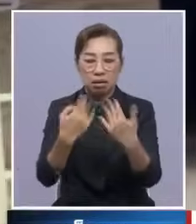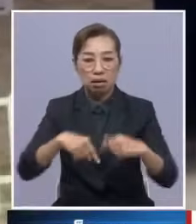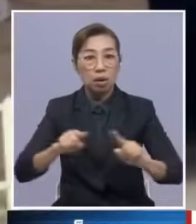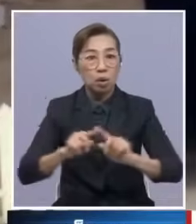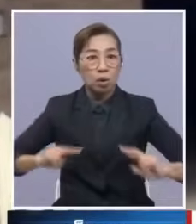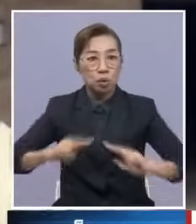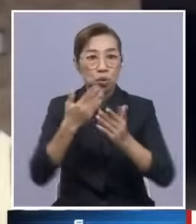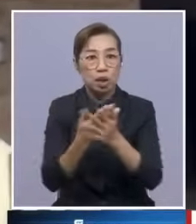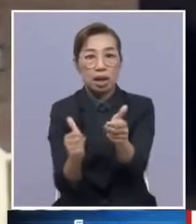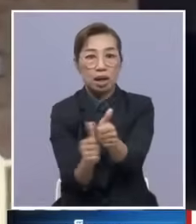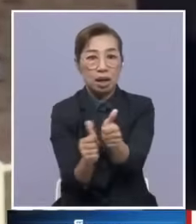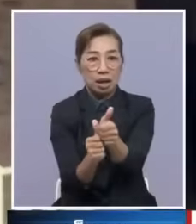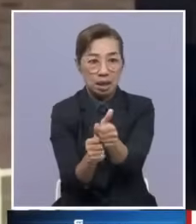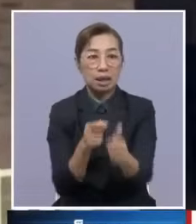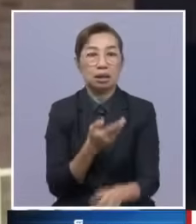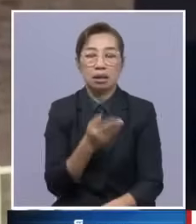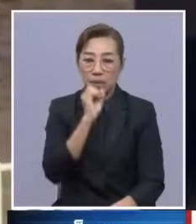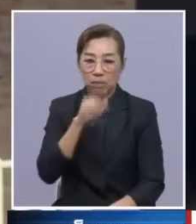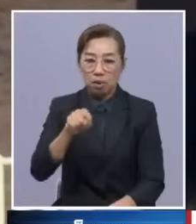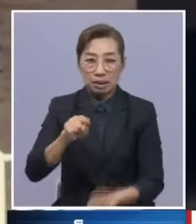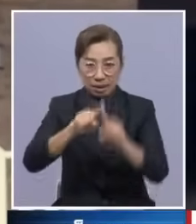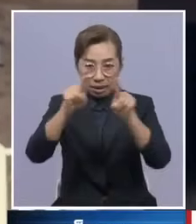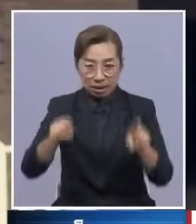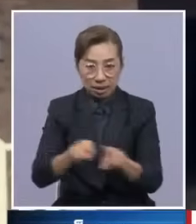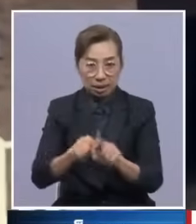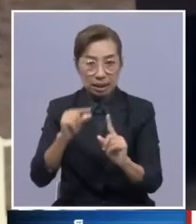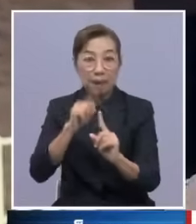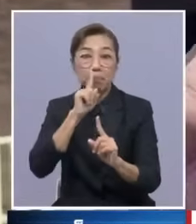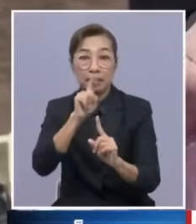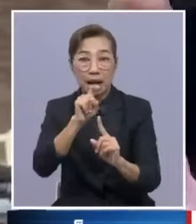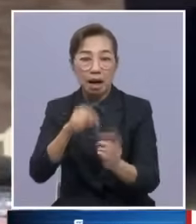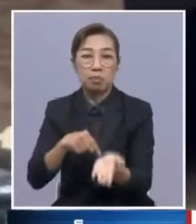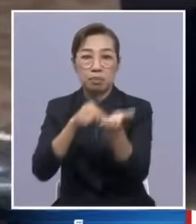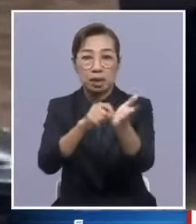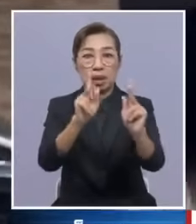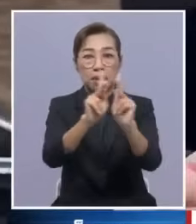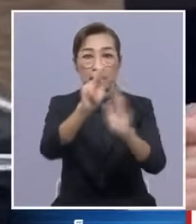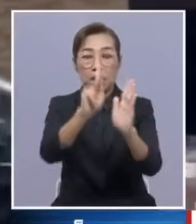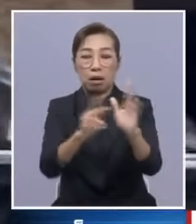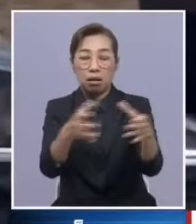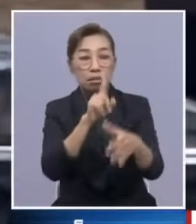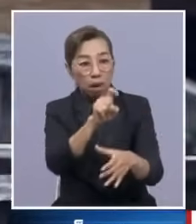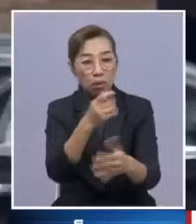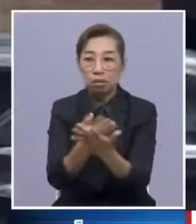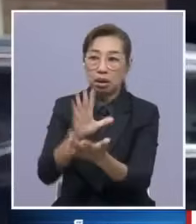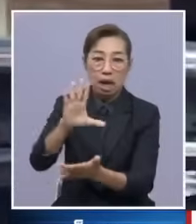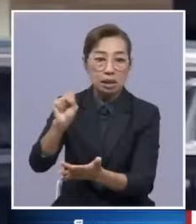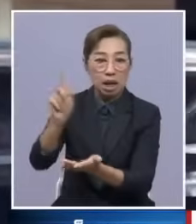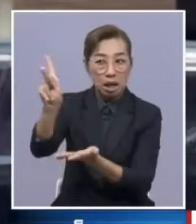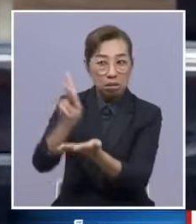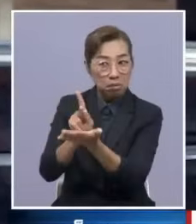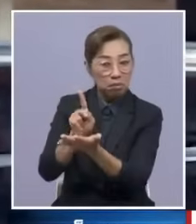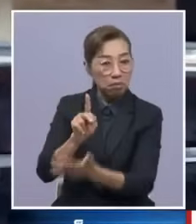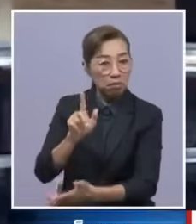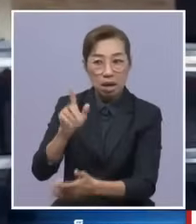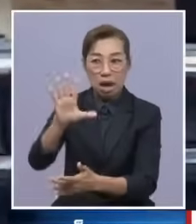ยว่าการกระทรวงการคลังได้มีการส่งคำถามไปให้คณะกรรมการกฤษฎีกาพิจารณาว่าการกู้เงิน 500,000 ล้านบาทเนี่ยทำได้หรือ